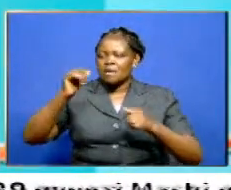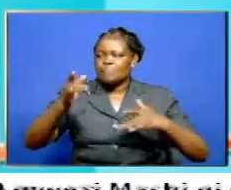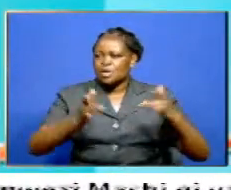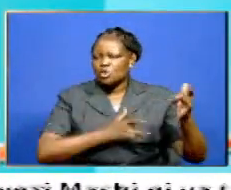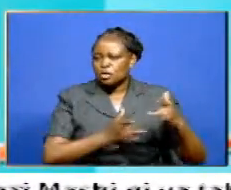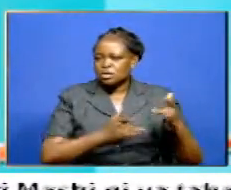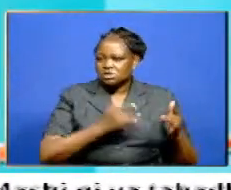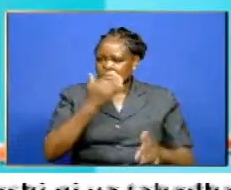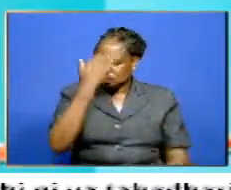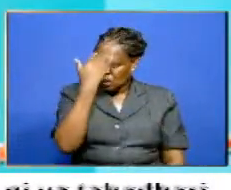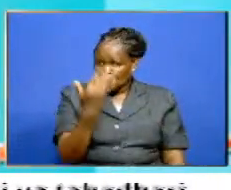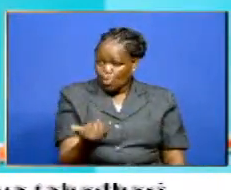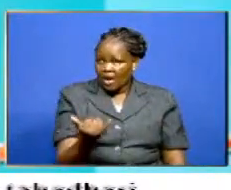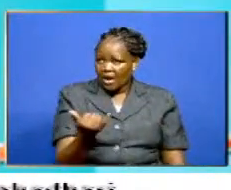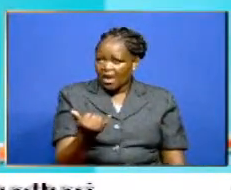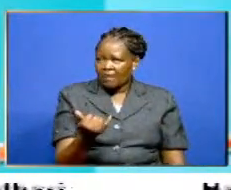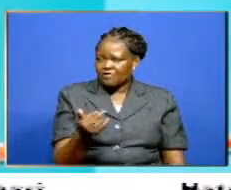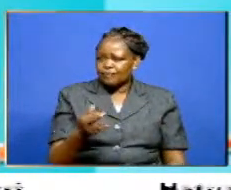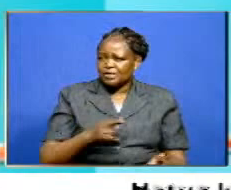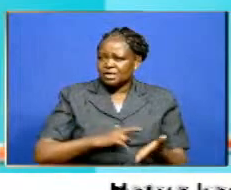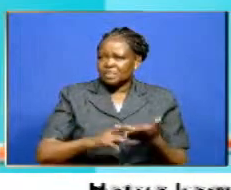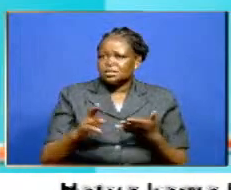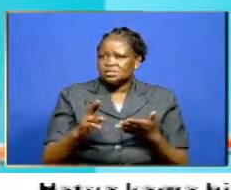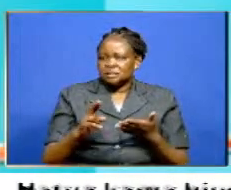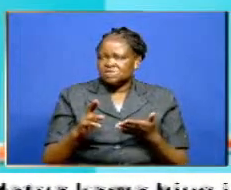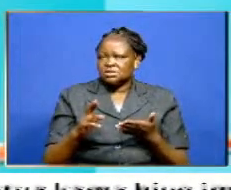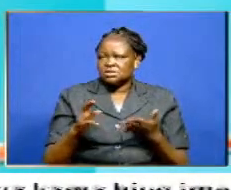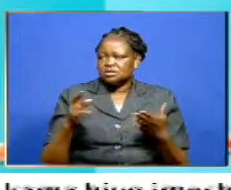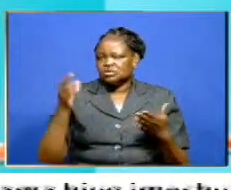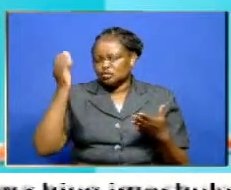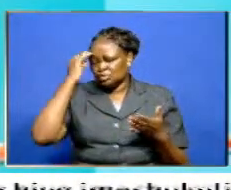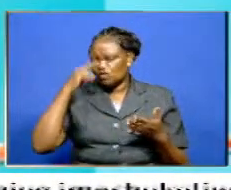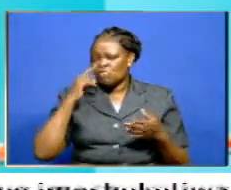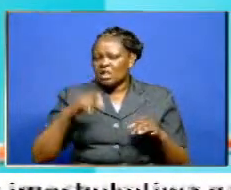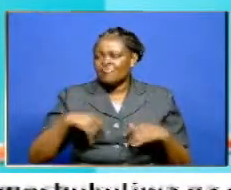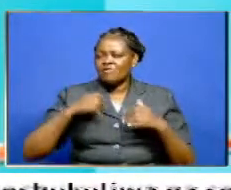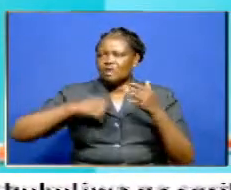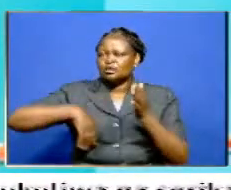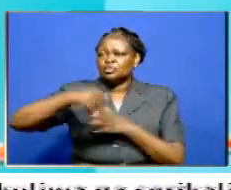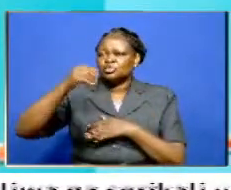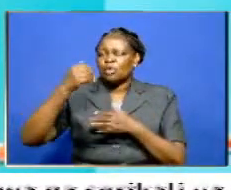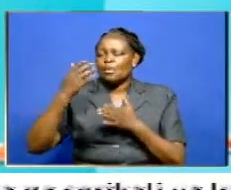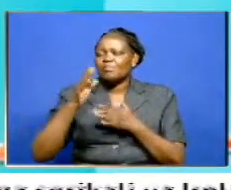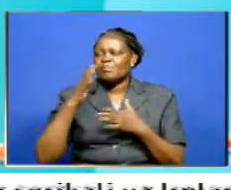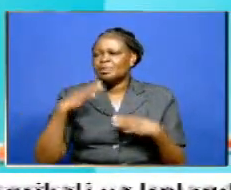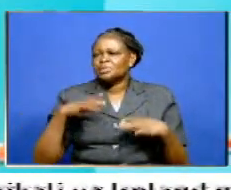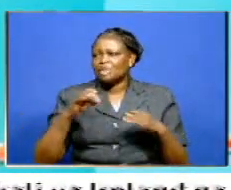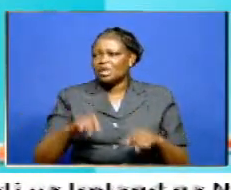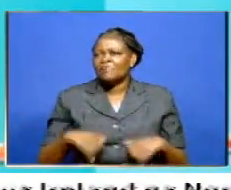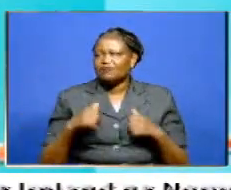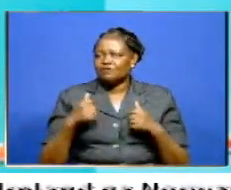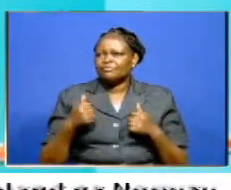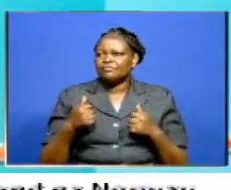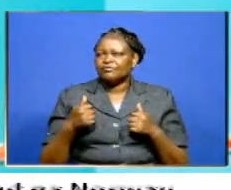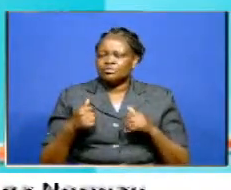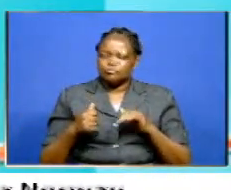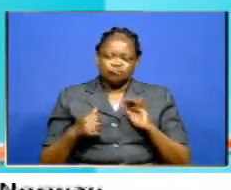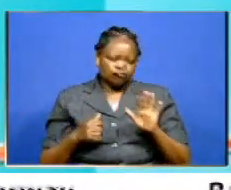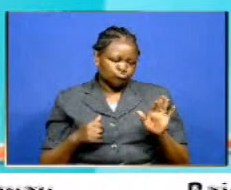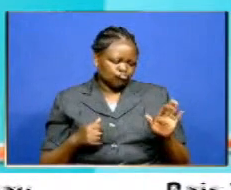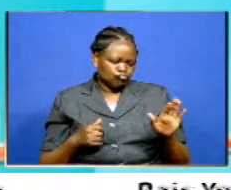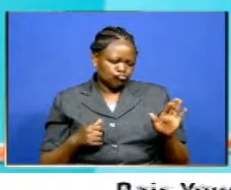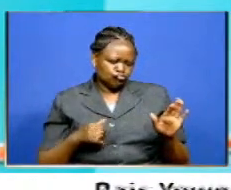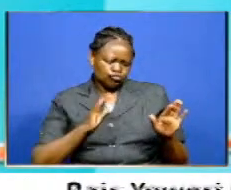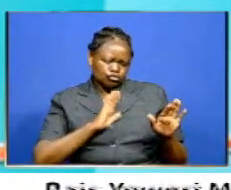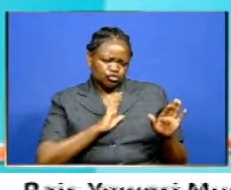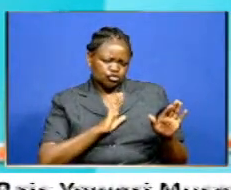sababu ukiona rent kama tuseme kama mwanafunzi mwenye anaishi nje ama hata tuseme tu yule anaishi kwa hostel. Kwanza saizi ujue Kegoli ni